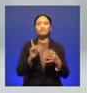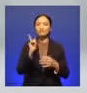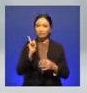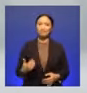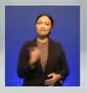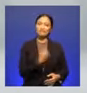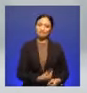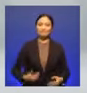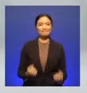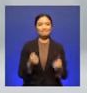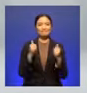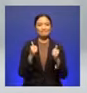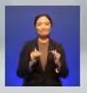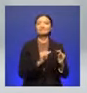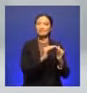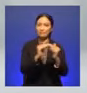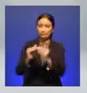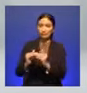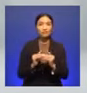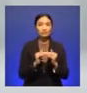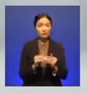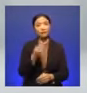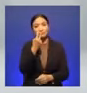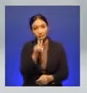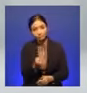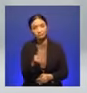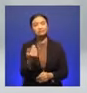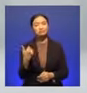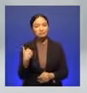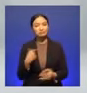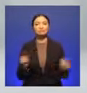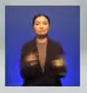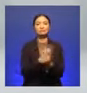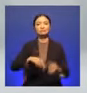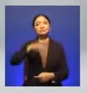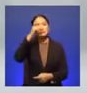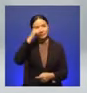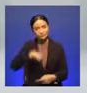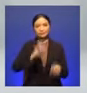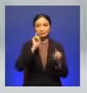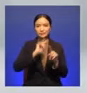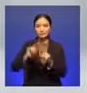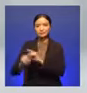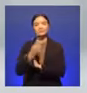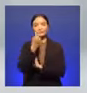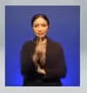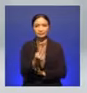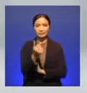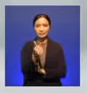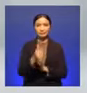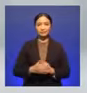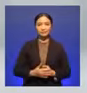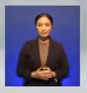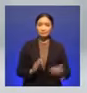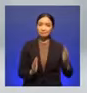างสุขภาพเนี่ยโดยทั่วไปก็จะปรากฏอยู่ในสังคมไทยในรูปแบบต่างๆนะคะโดยใน